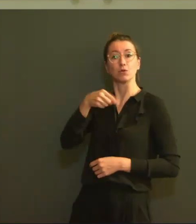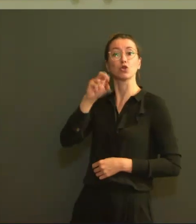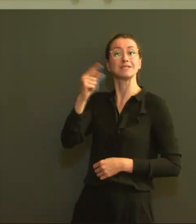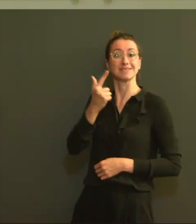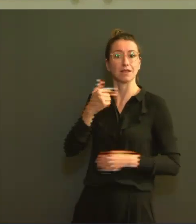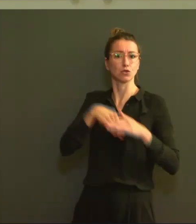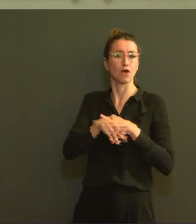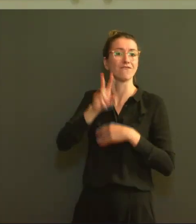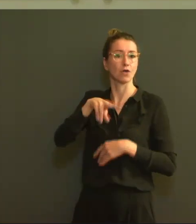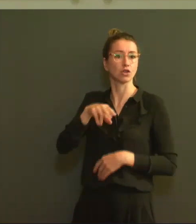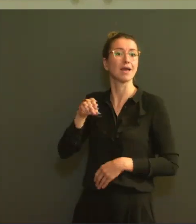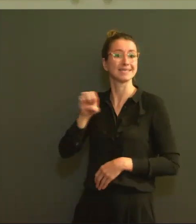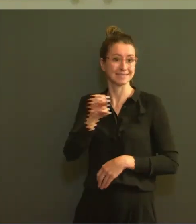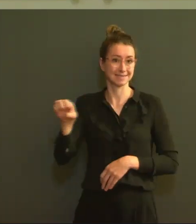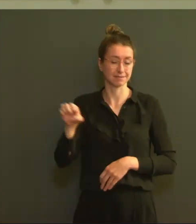attention.